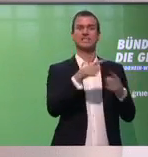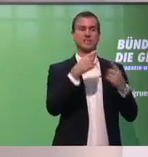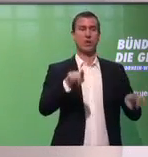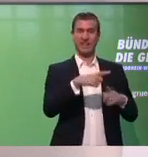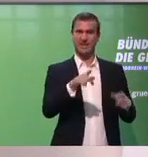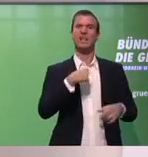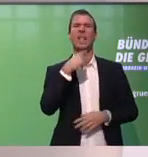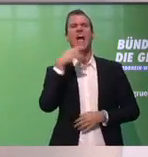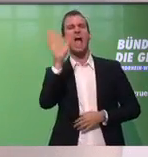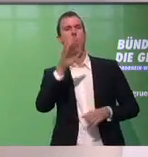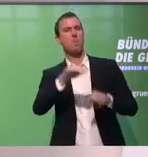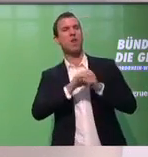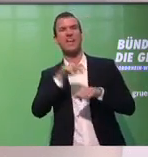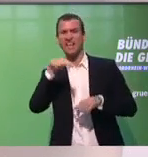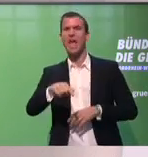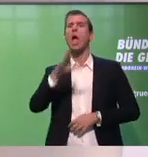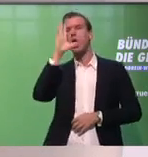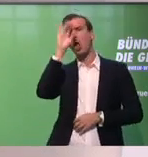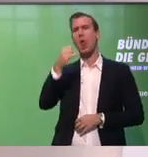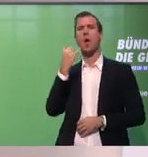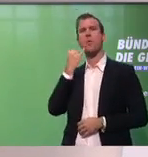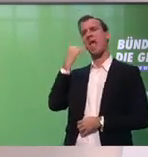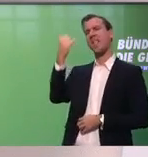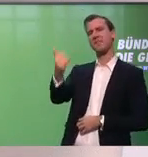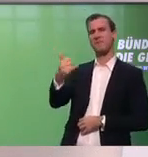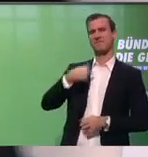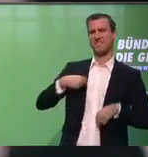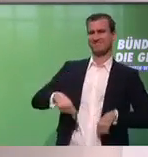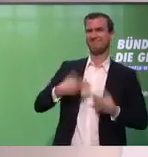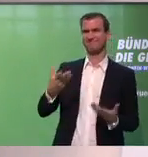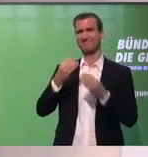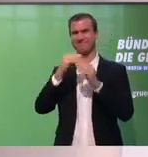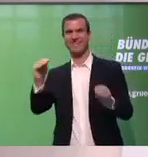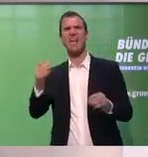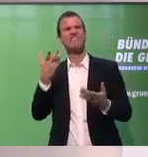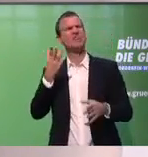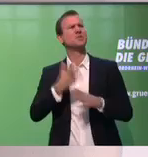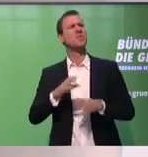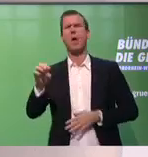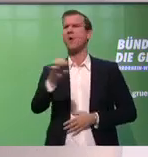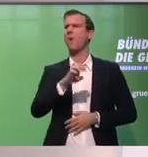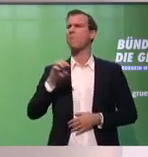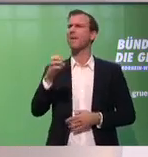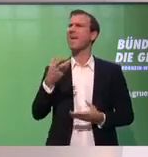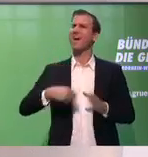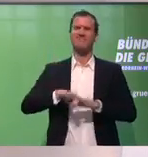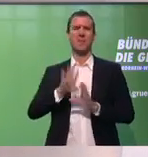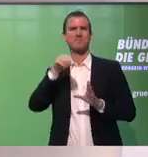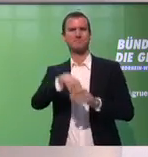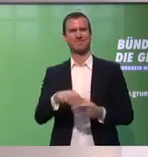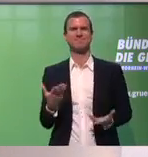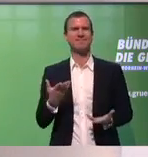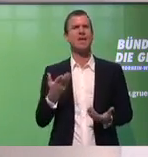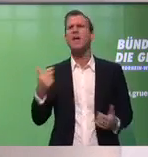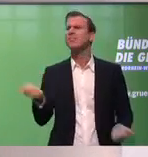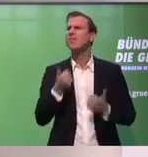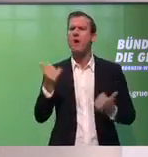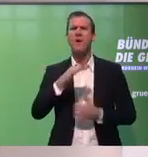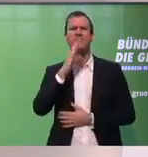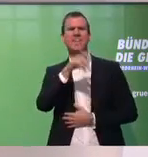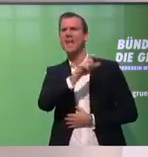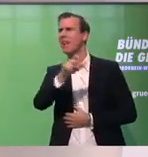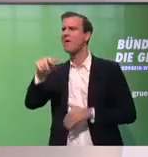Hello Brussels, this is Cologne calling. Ja, also wir sind sozusagen schon voll im europäischen Geist hier verhaftet und es ist großartig, dass so viele hier